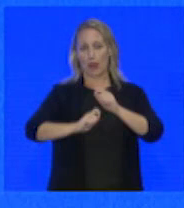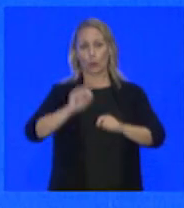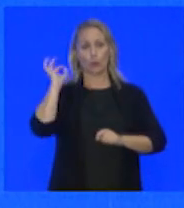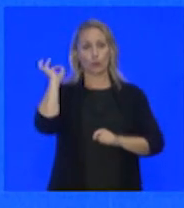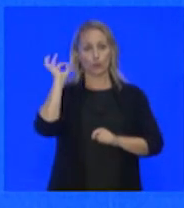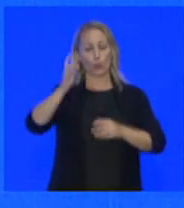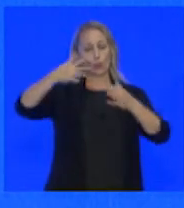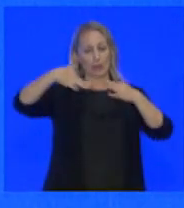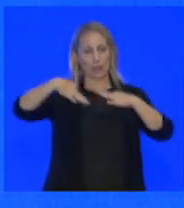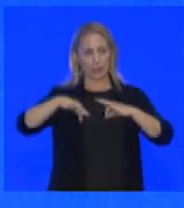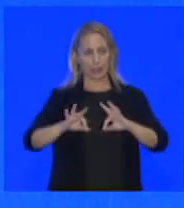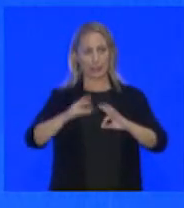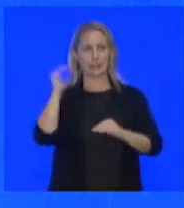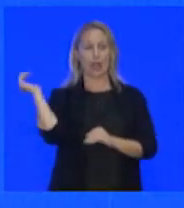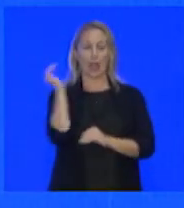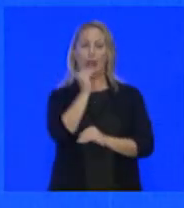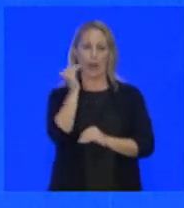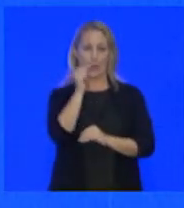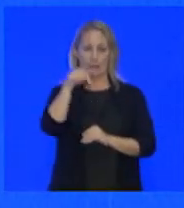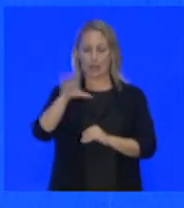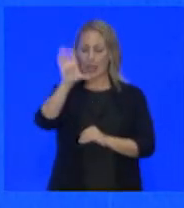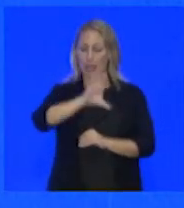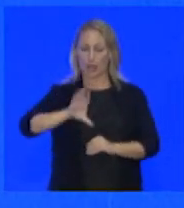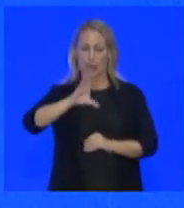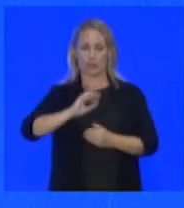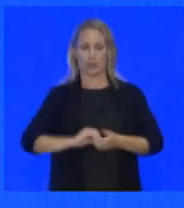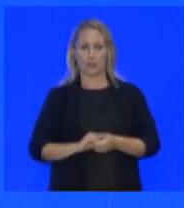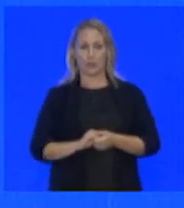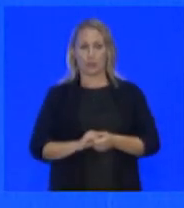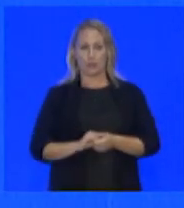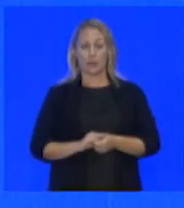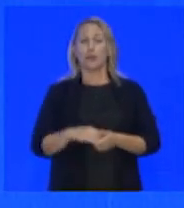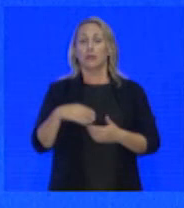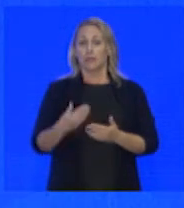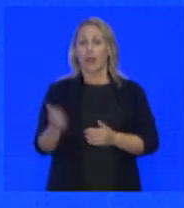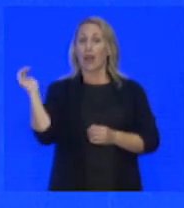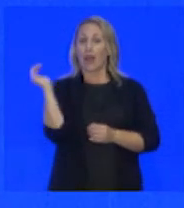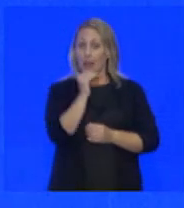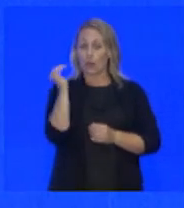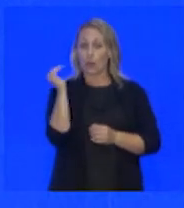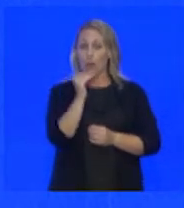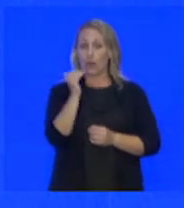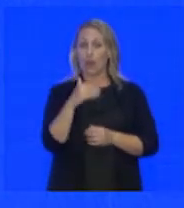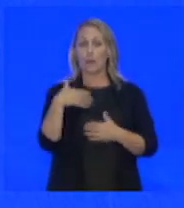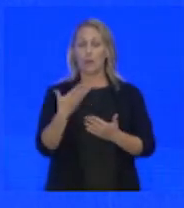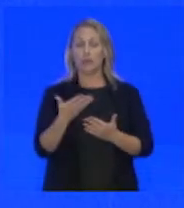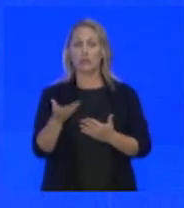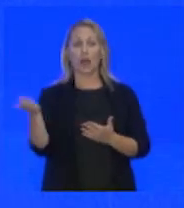να ξεκινήσει άμεσα η επένδυση. Με ταχύρυθμο όμως